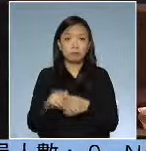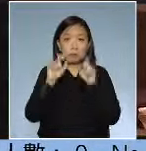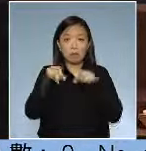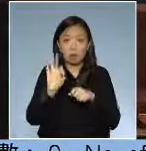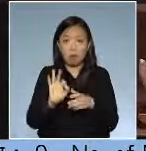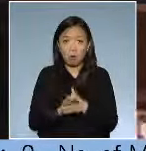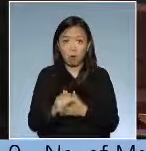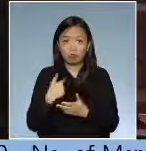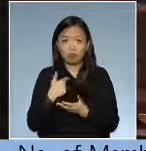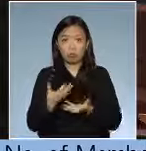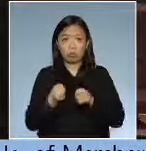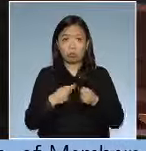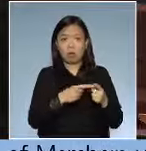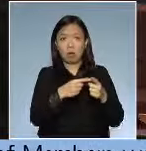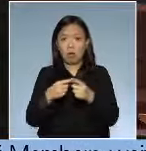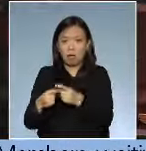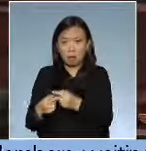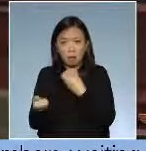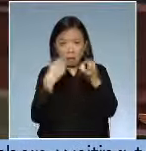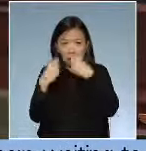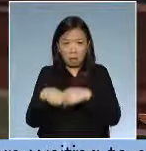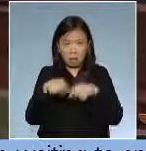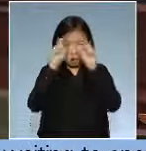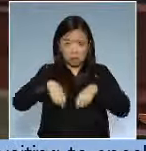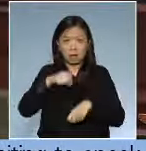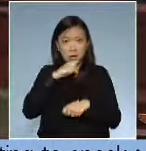的反應，當然有問題，怎會沒有問題啊？